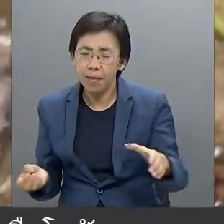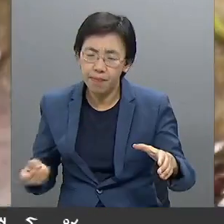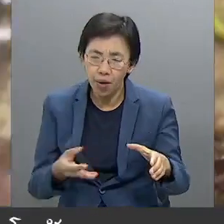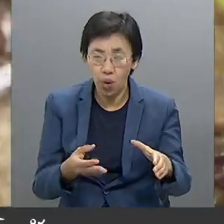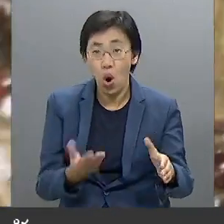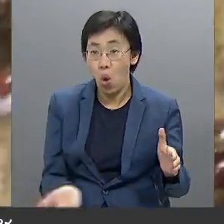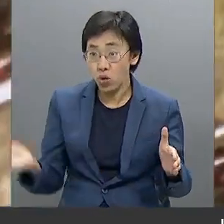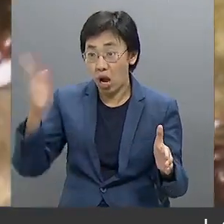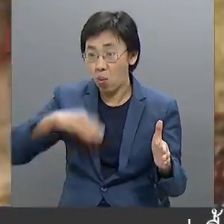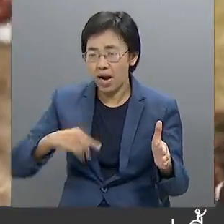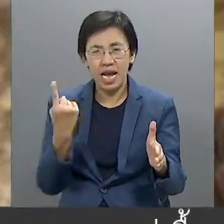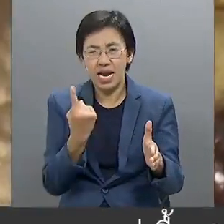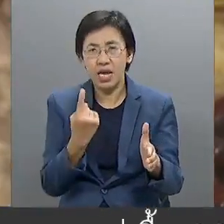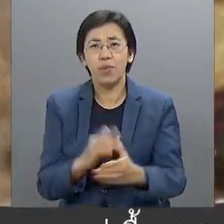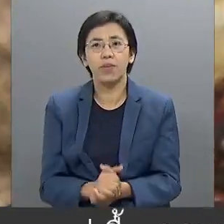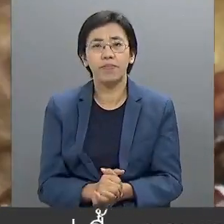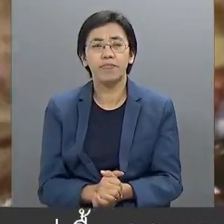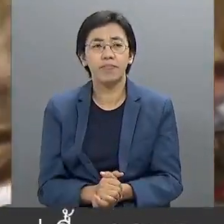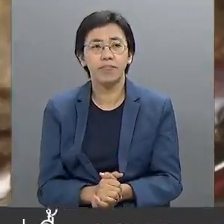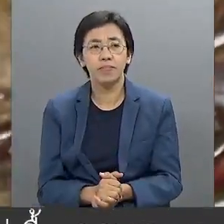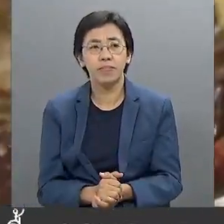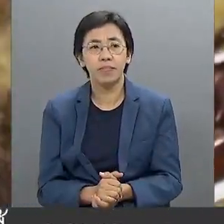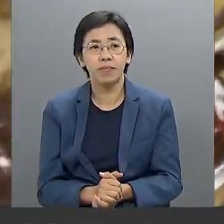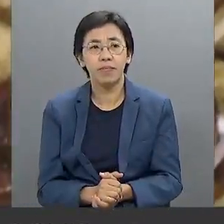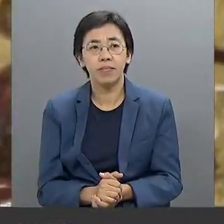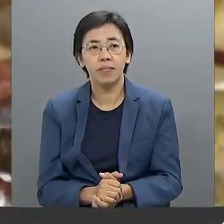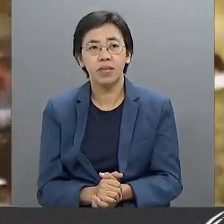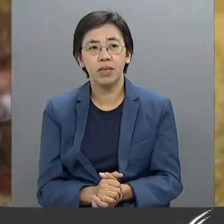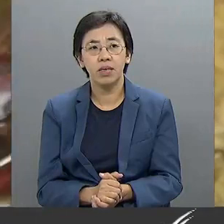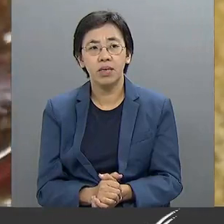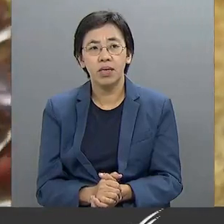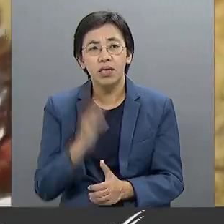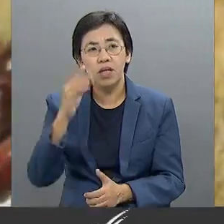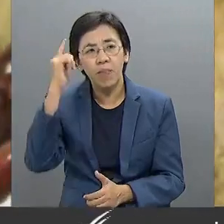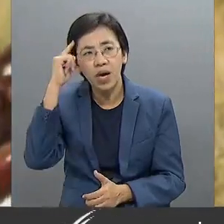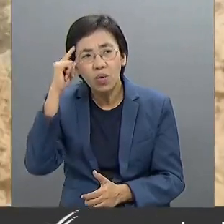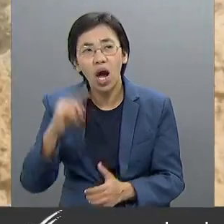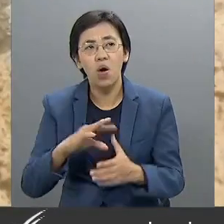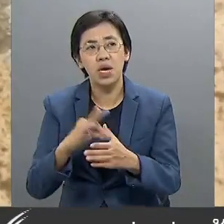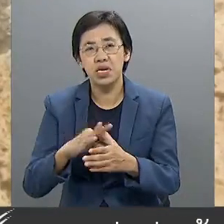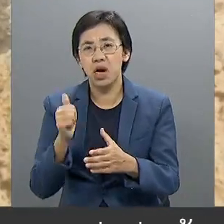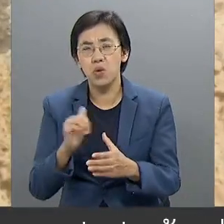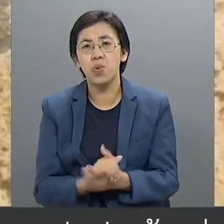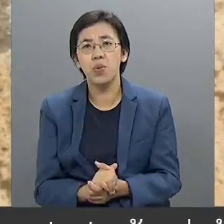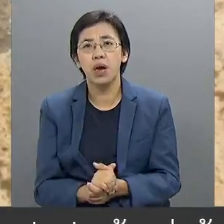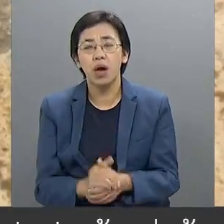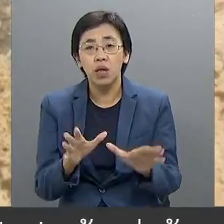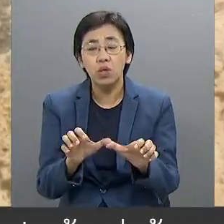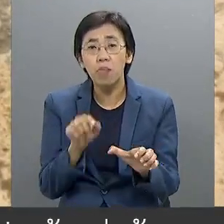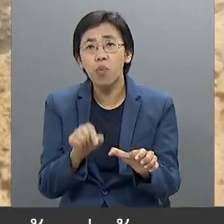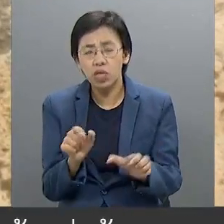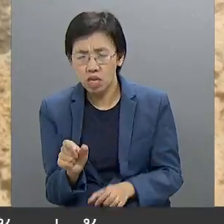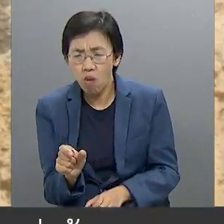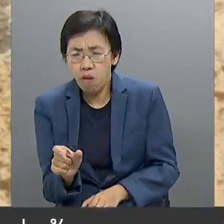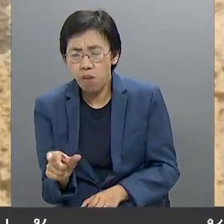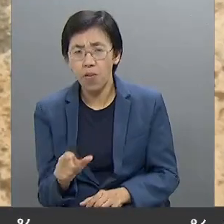หรอเล็กน้อยๆควบคุมน้ำหนักมันจะได้แบบเนื้อแน่นๆนะฮะการเลี้ยงปูนาสายพันธุ์นี้คุณผู้ชมครับก็มีข้อควรระวังในการเลี้